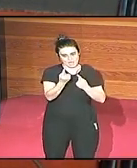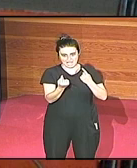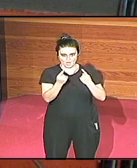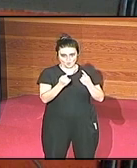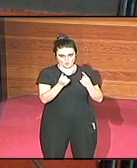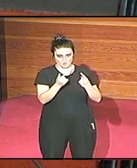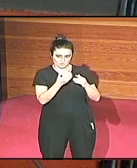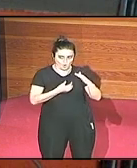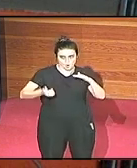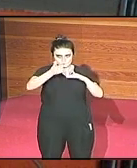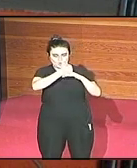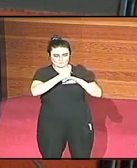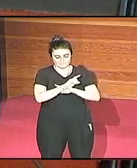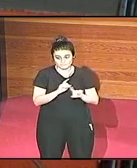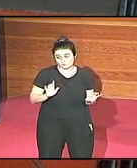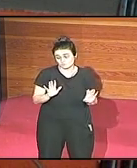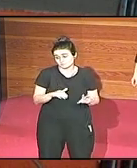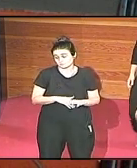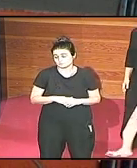aldaretara igo nahi ere, ez? Baina egia da,